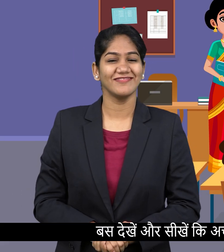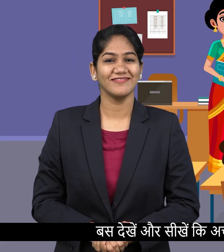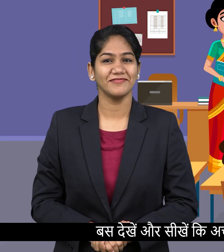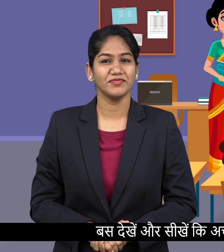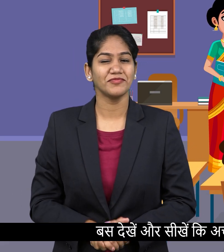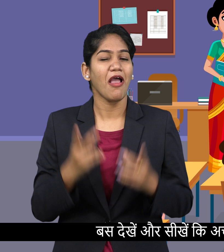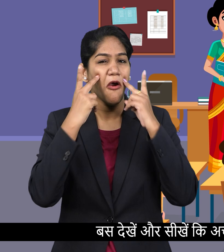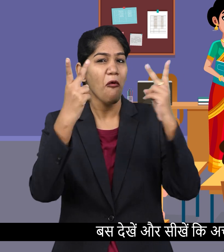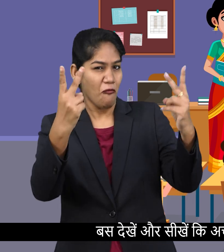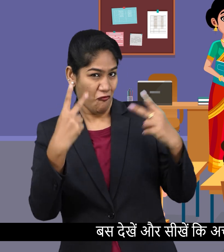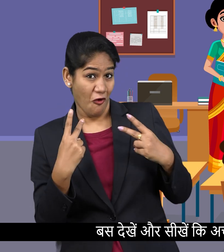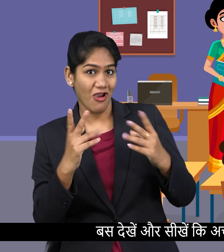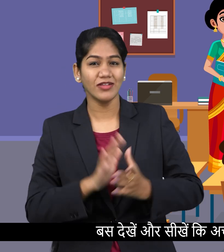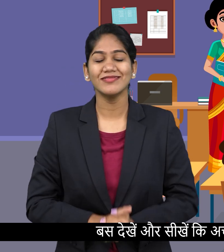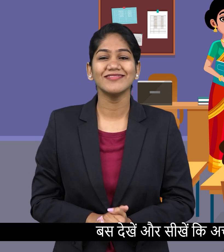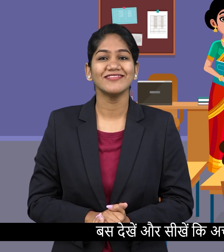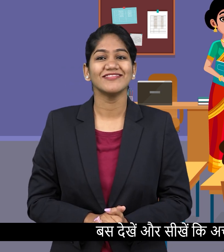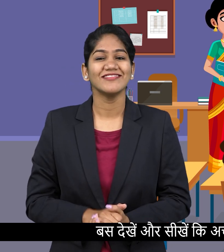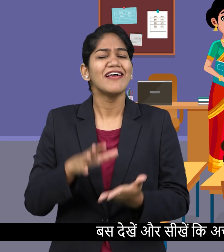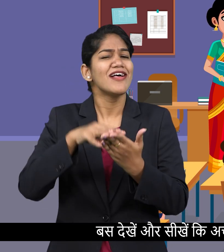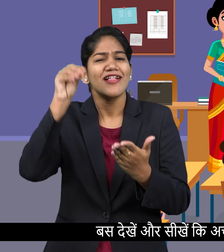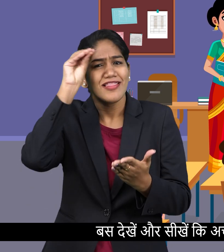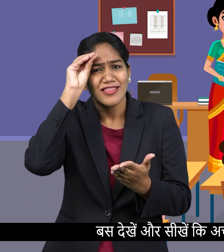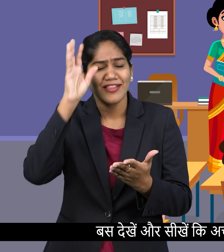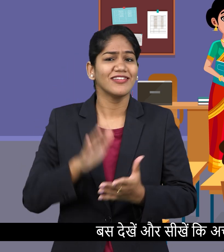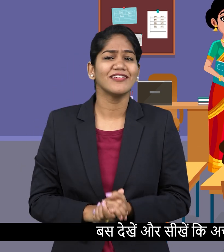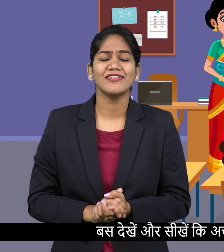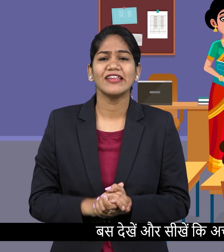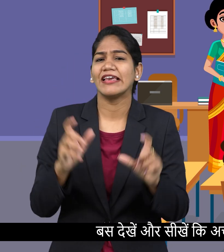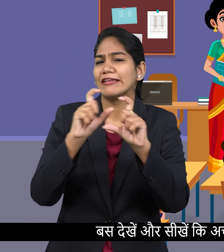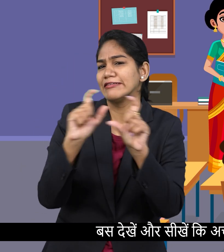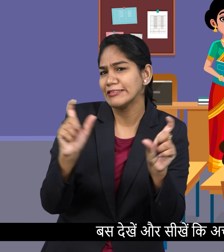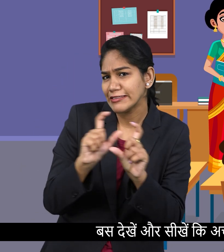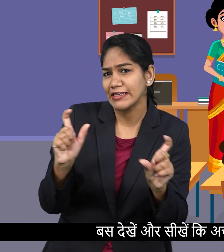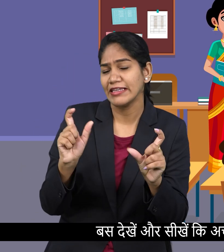बस देखें और सीखें कि अच्छी आदतों से साफ और स्वस्थ कैसे दिखे।